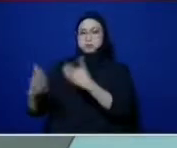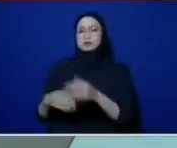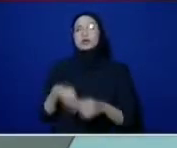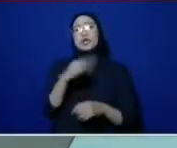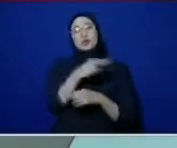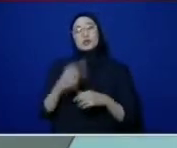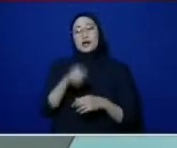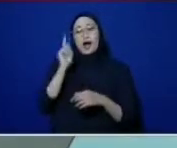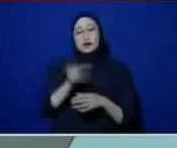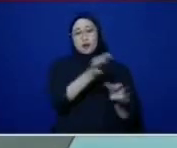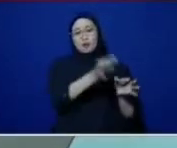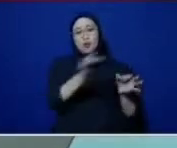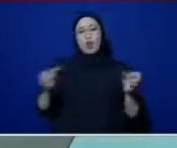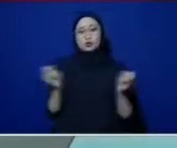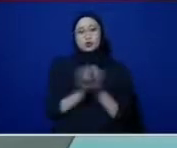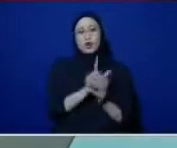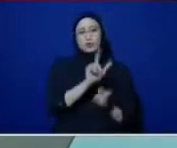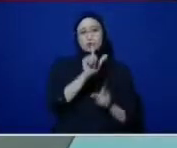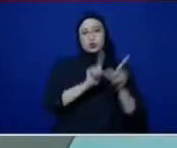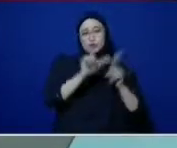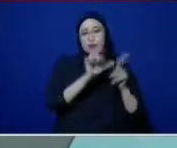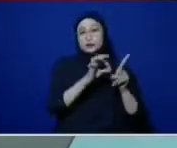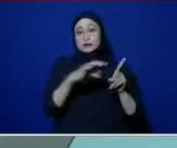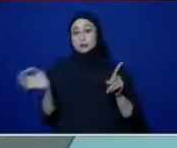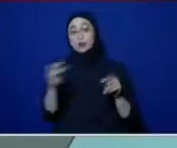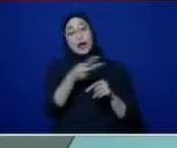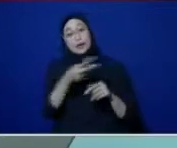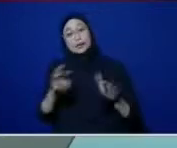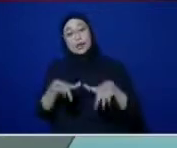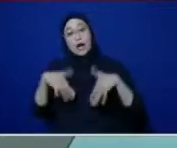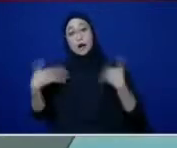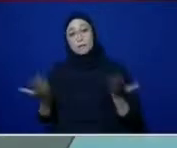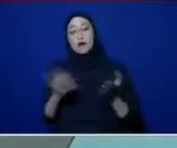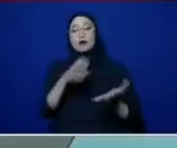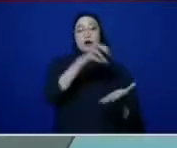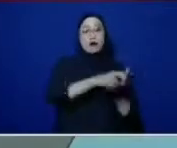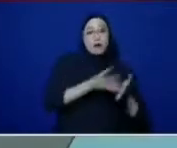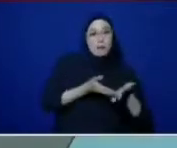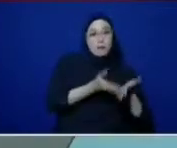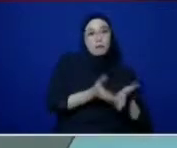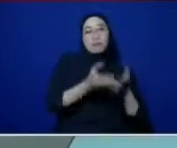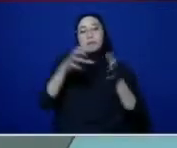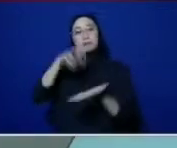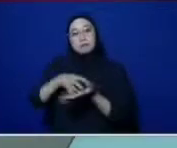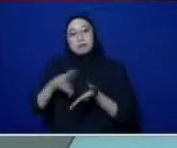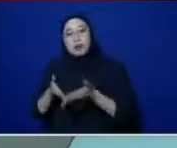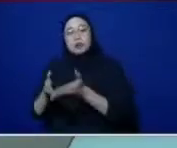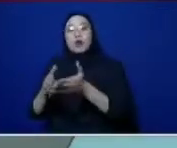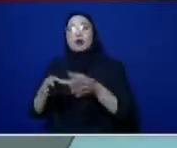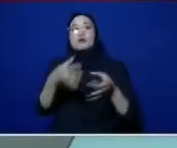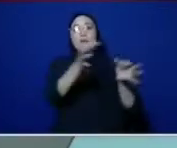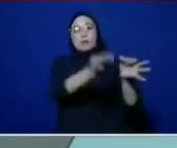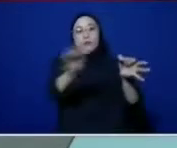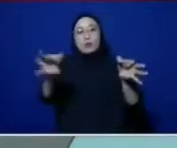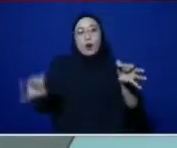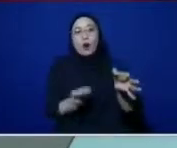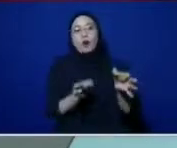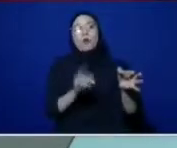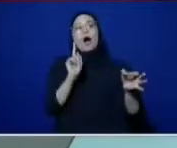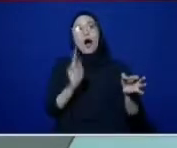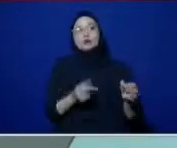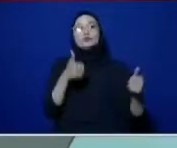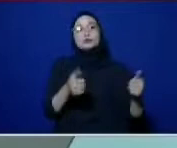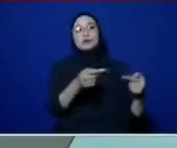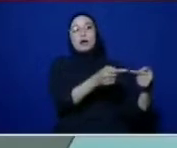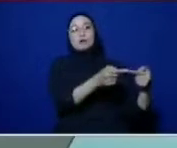pulau. Konektivitas antar pulau, pelabuhan, tol laut, ini juga harus